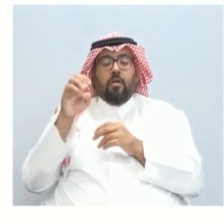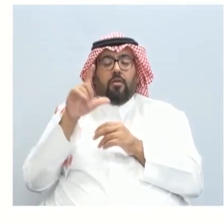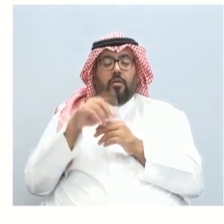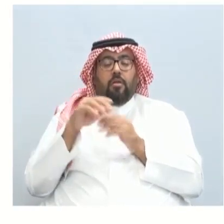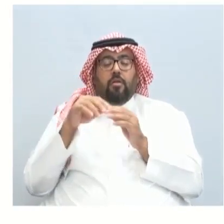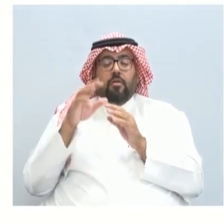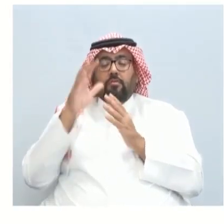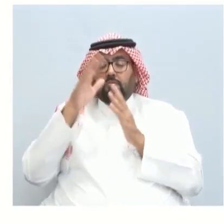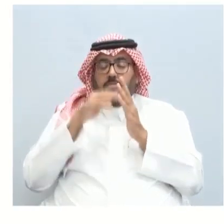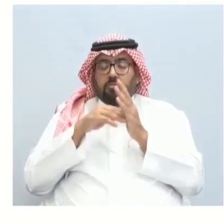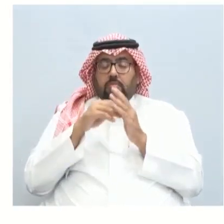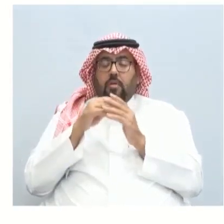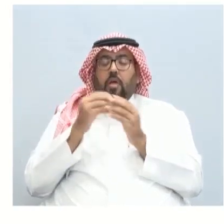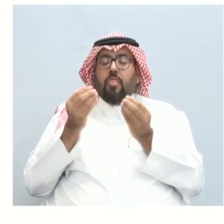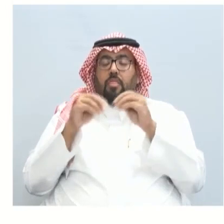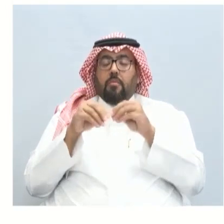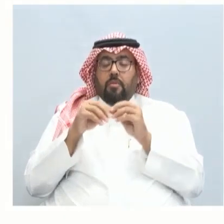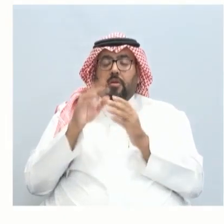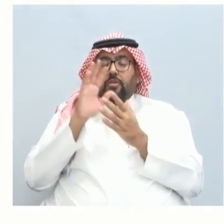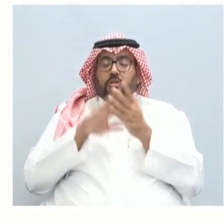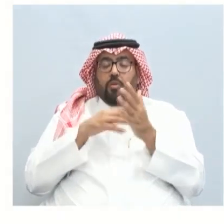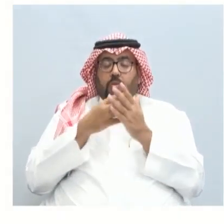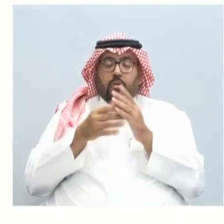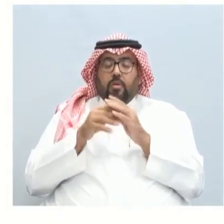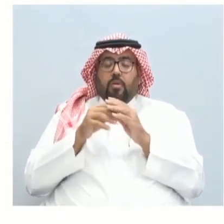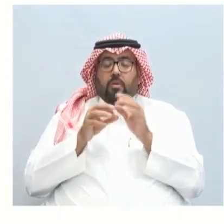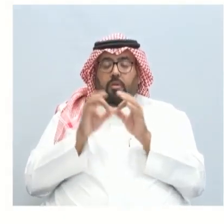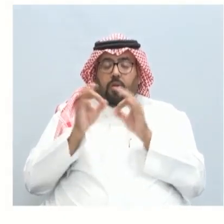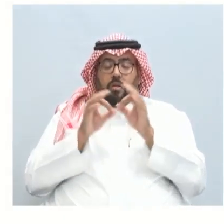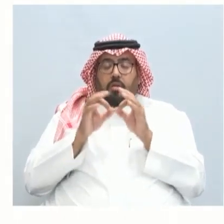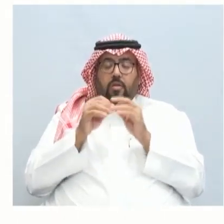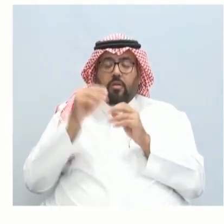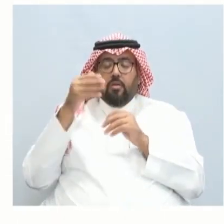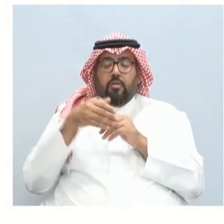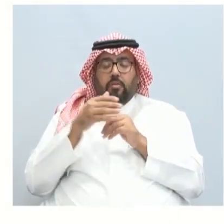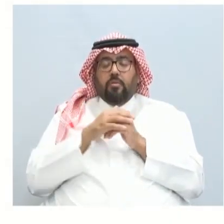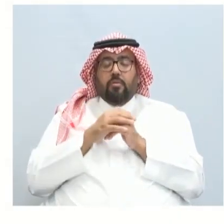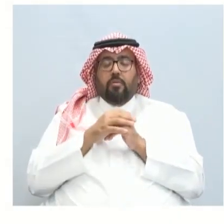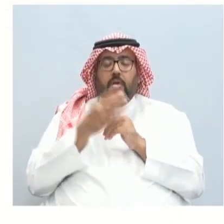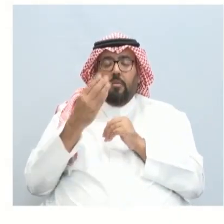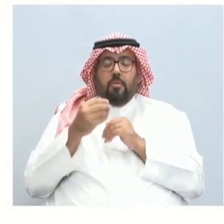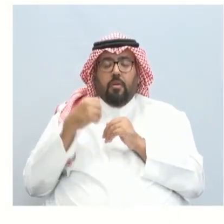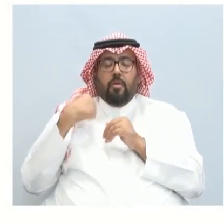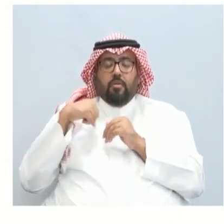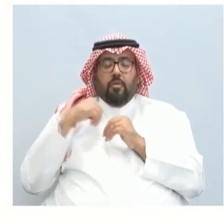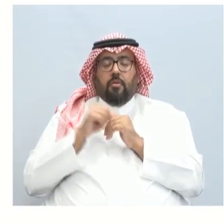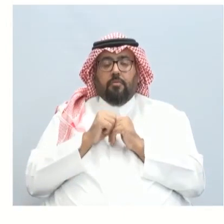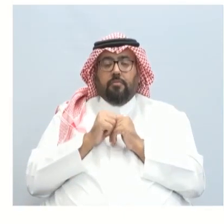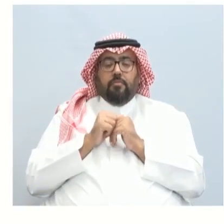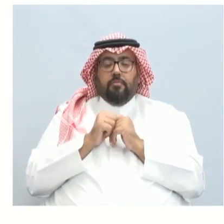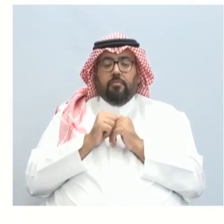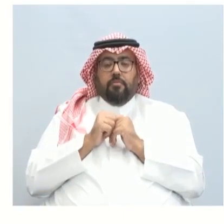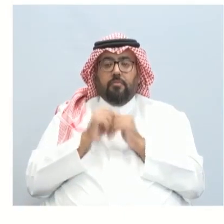كانت ضمن جدول تخطيطنا ابنائي وبناتي الطلاب ابنائي